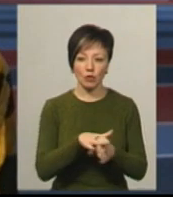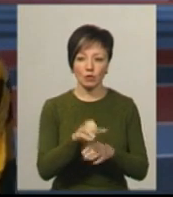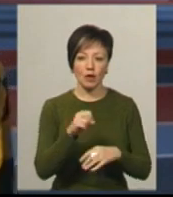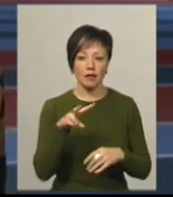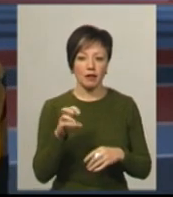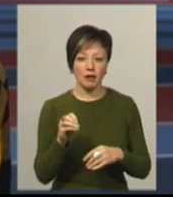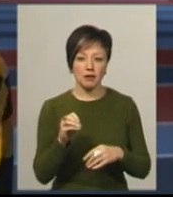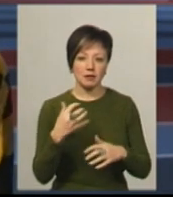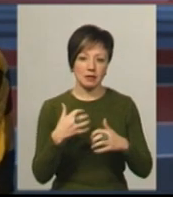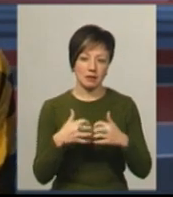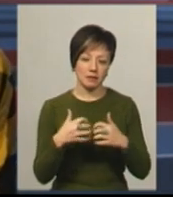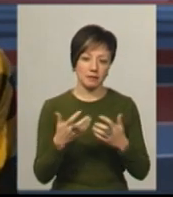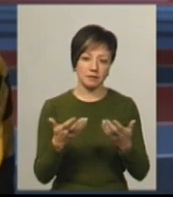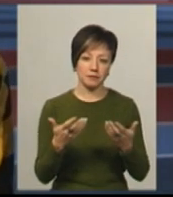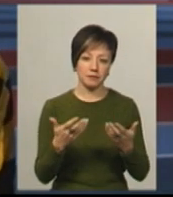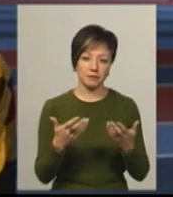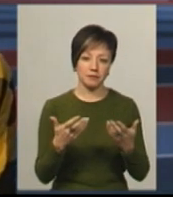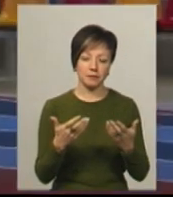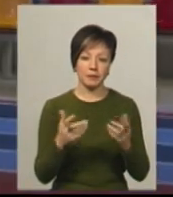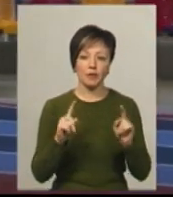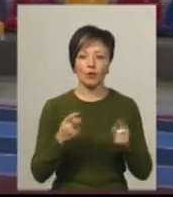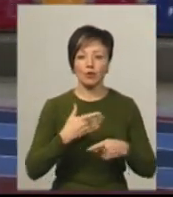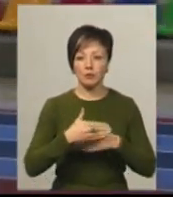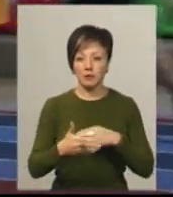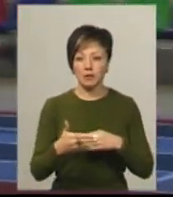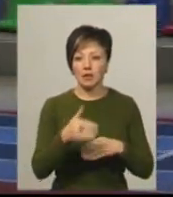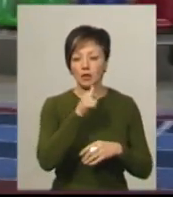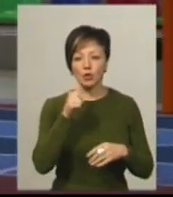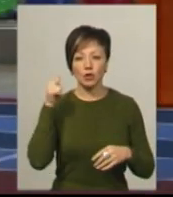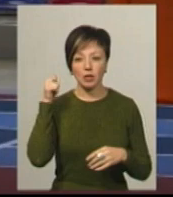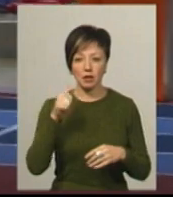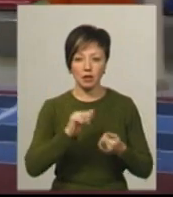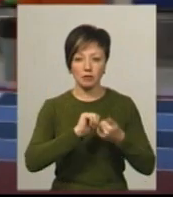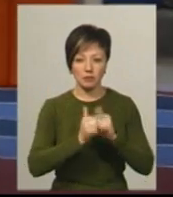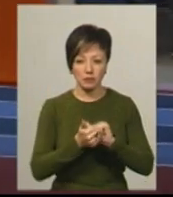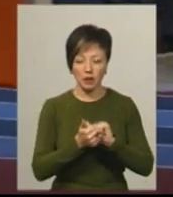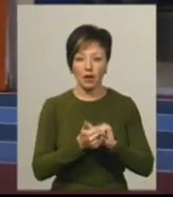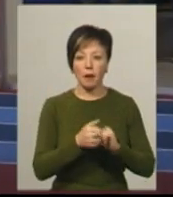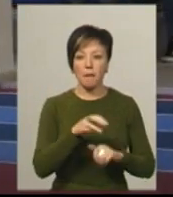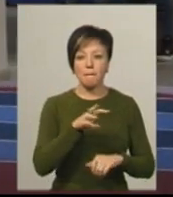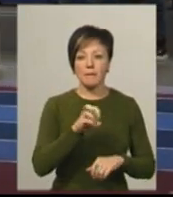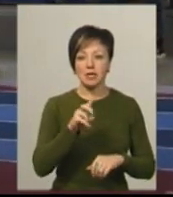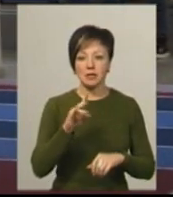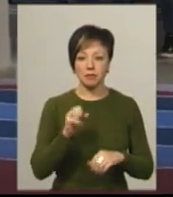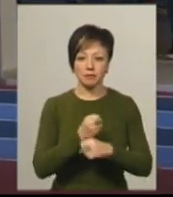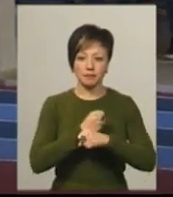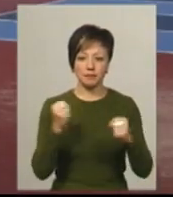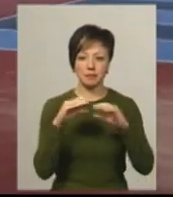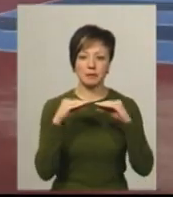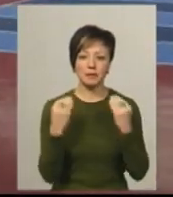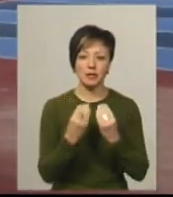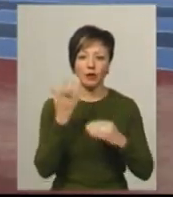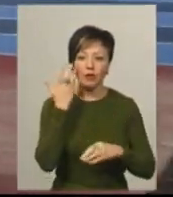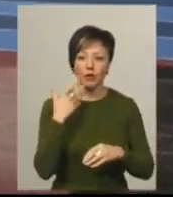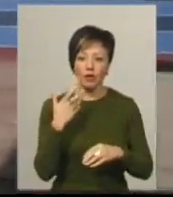десь всередині воно так гризло, що дуже пізно. Торік під час чергової ротації Максим підірвався на ворожій протипіхотній міні.